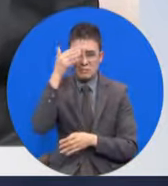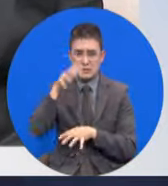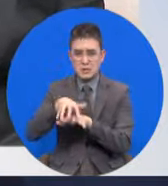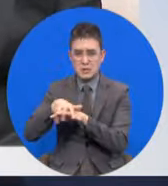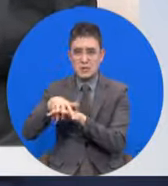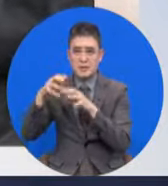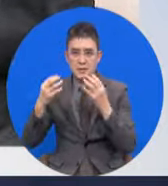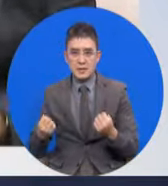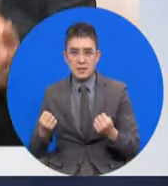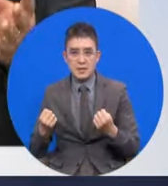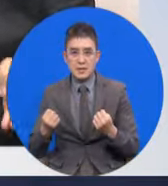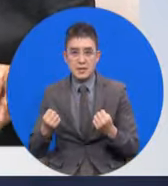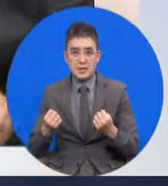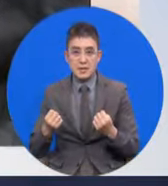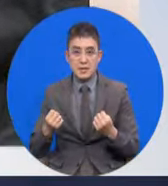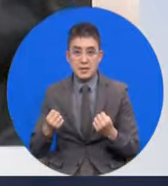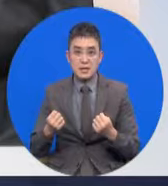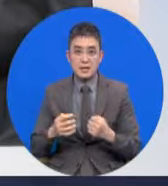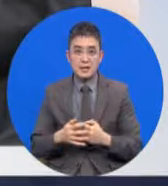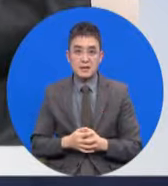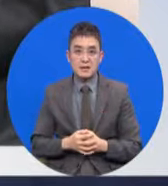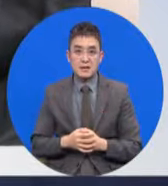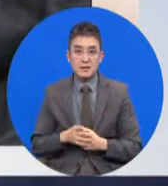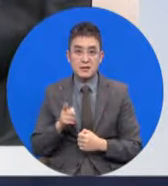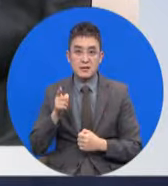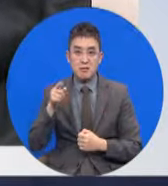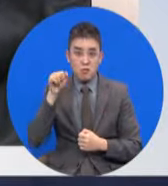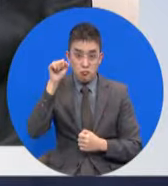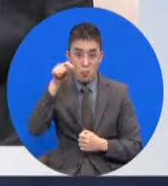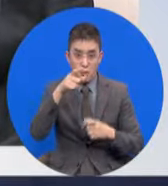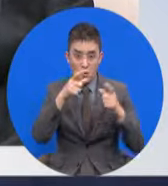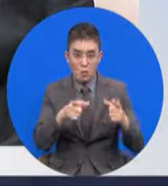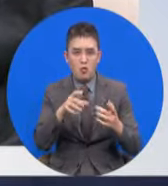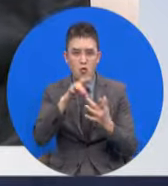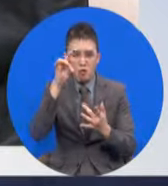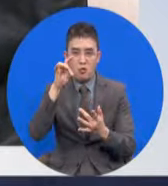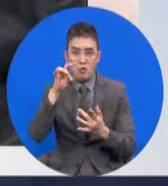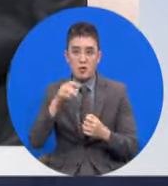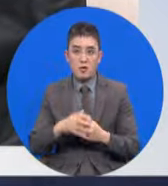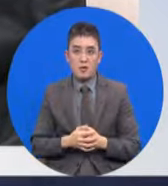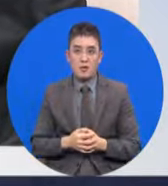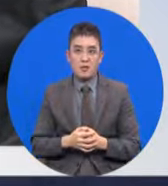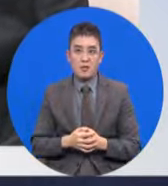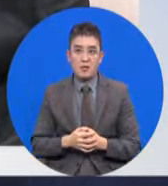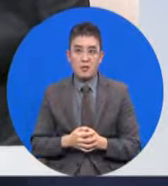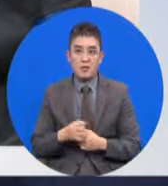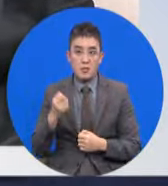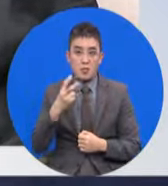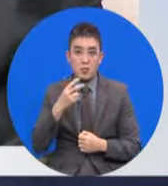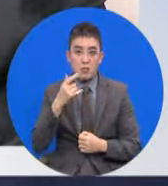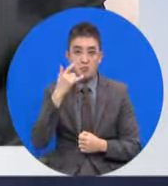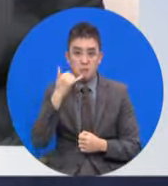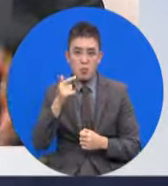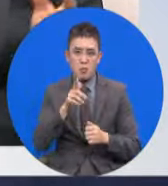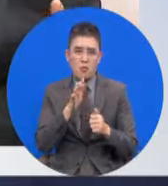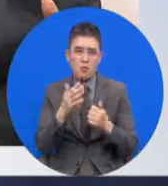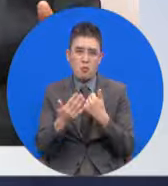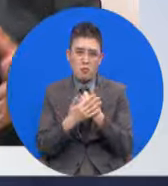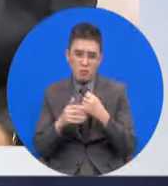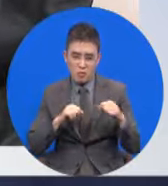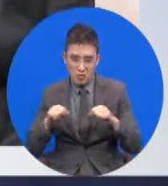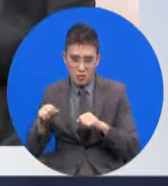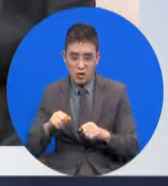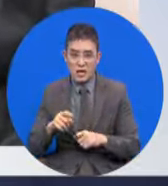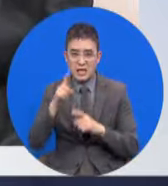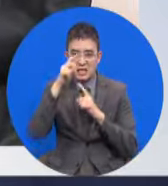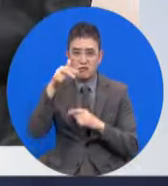어떤 지역구를 선정을 잘했다는 거, 그 다음에 부모들이 상당히 유세를 잘했다고 해요. 들어오셔서 이준석 대표에